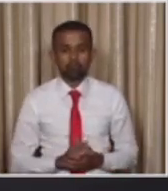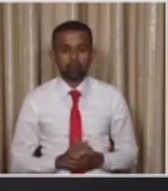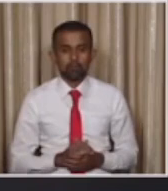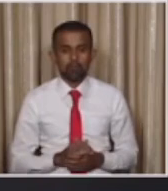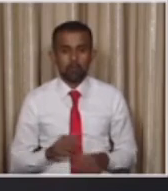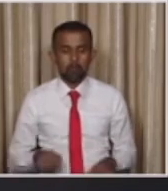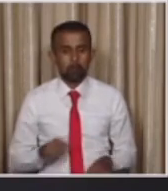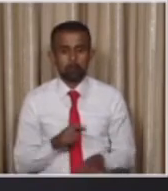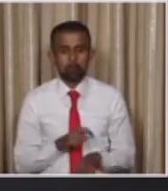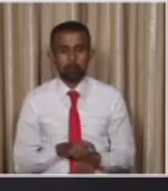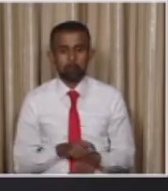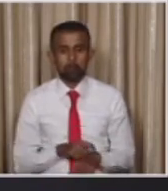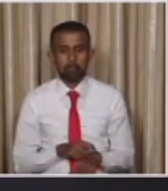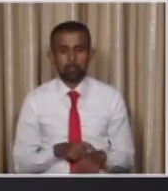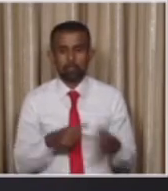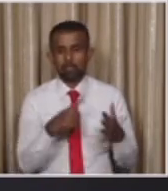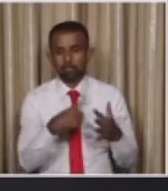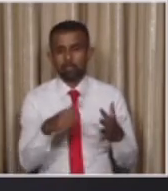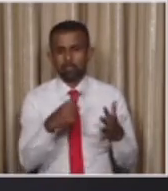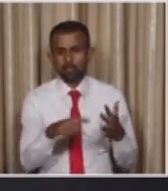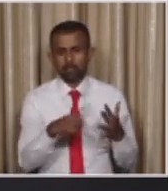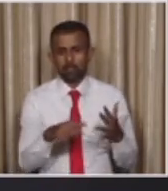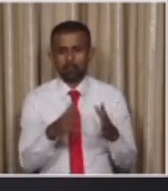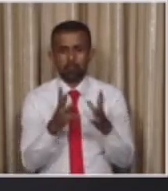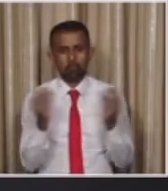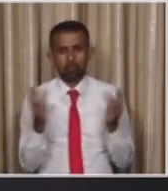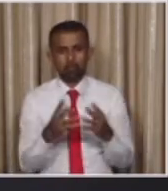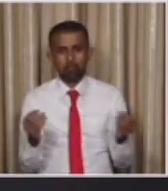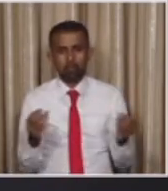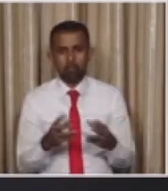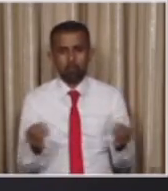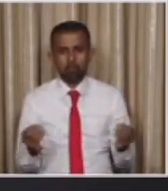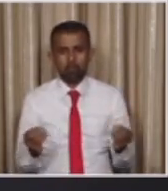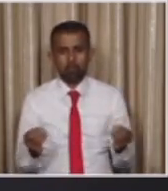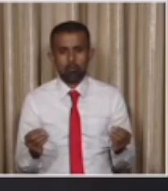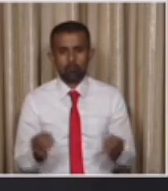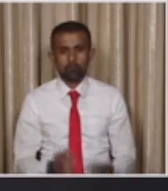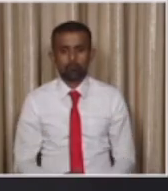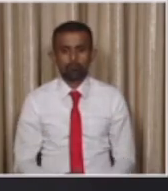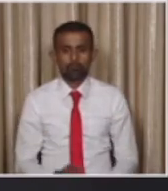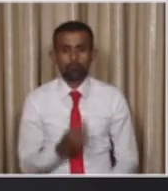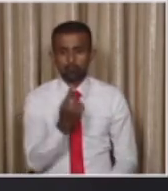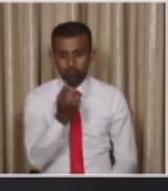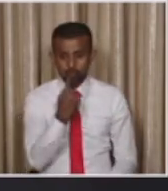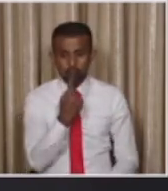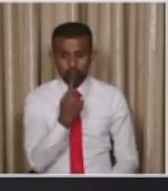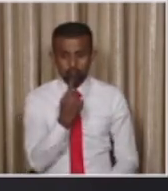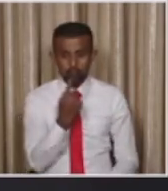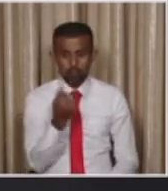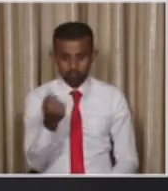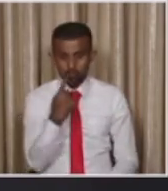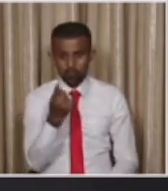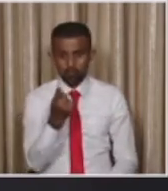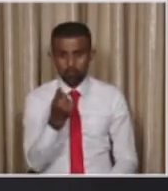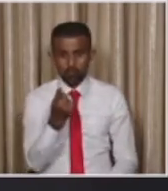ඒවා මේ වෙනකොට එකින් එක අපි සමතයකට පත් කරගෙන යනවා. ඔබ සඳහන් කරපු ගරු